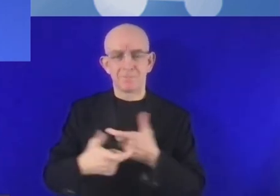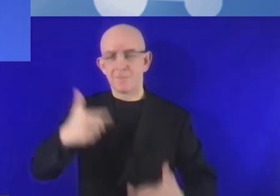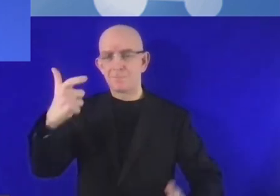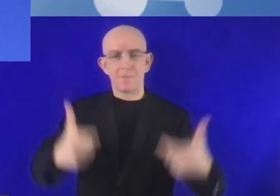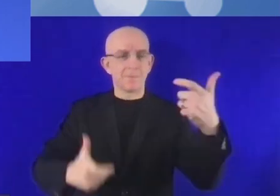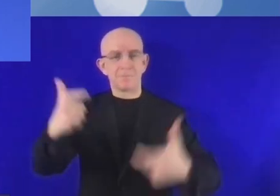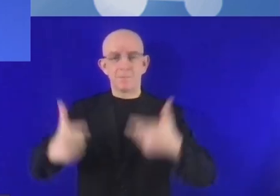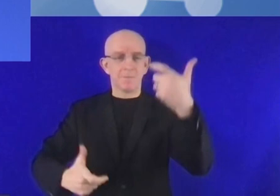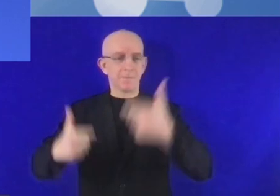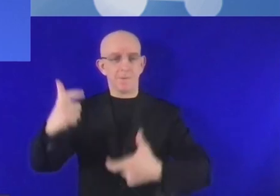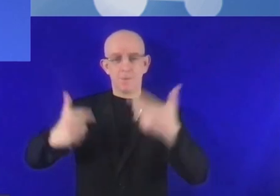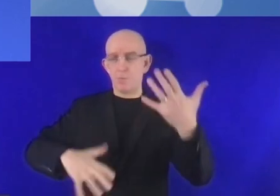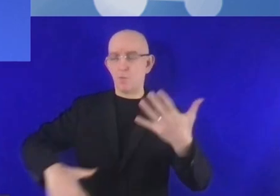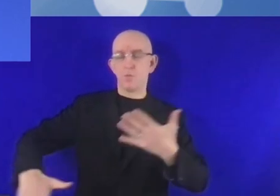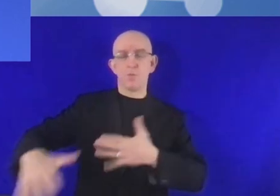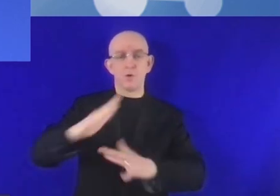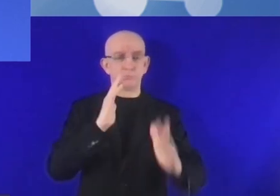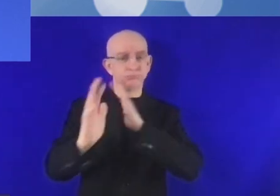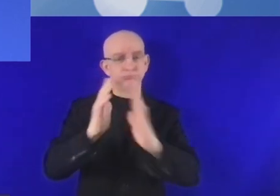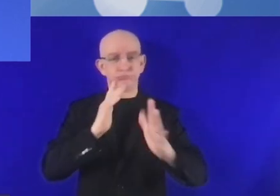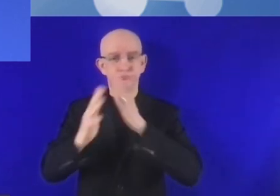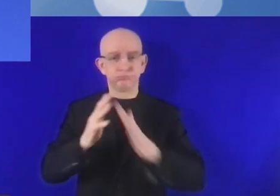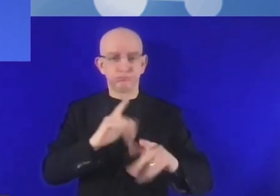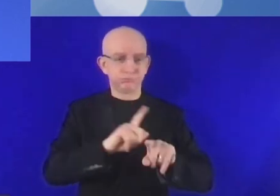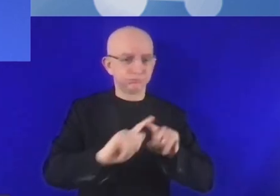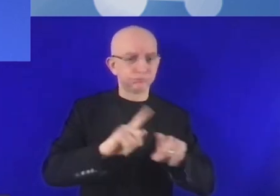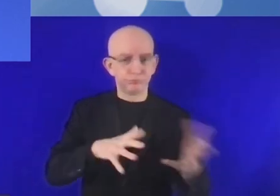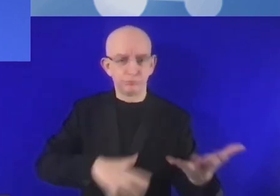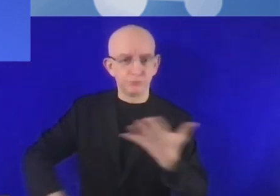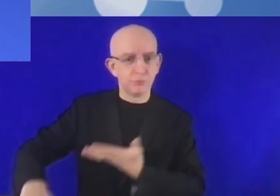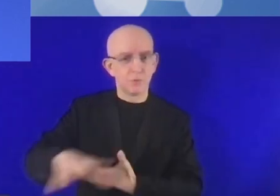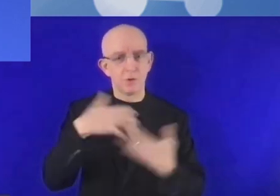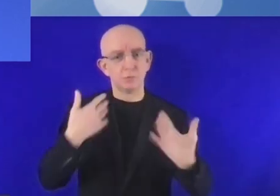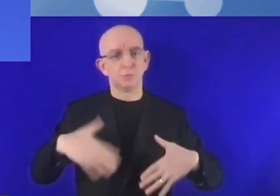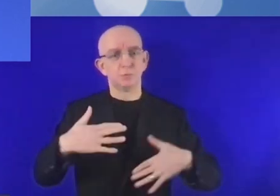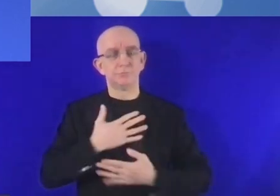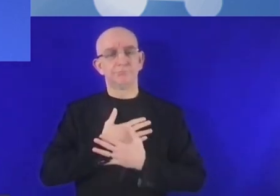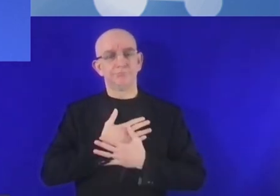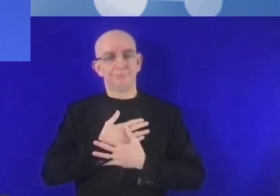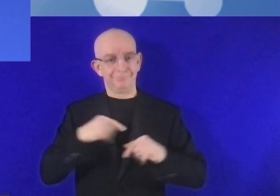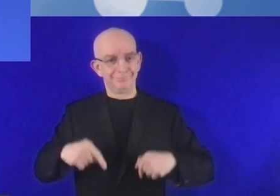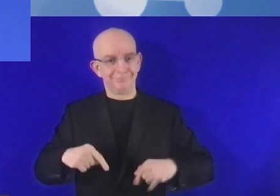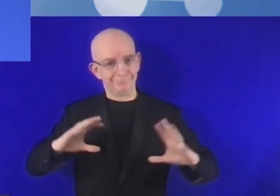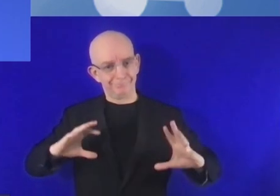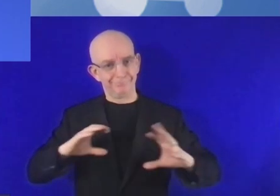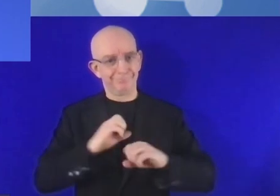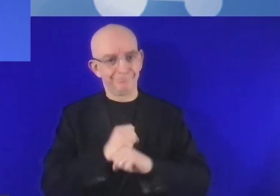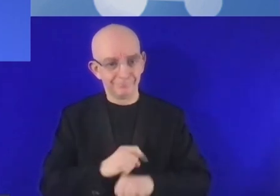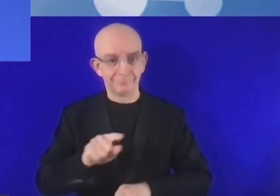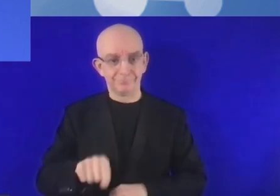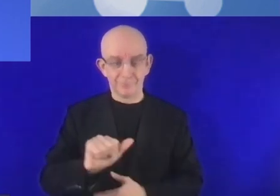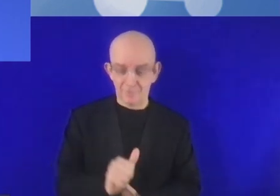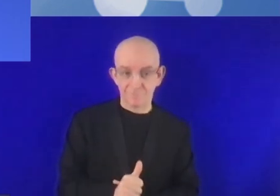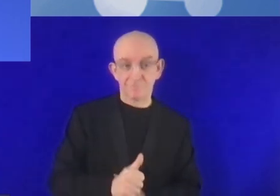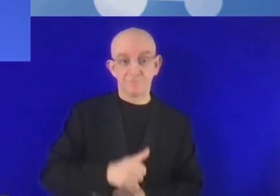państwo widzieliście, bardzo pełny, szereg debat, szereg spotkań, bardzo ciekawe, zróżnicowane środowisko, które dyskutuje